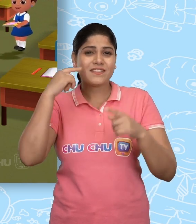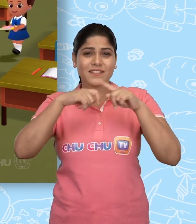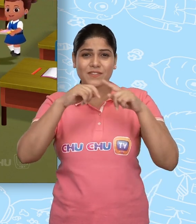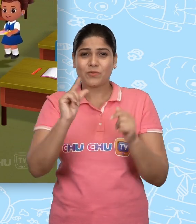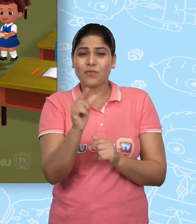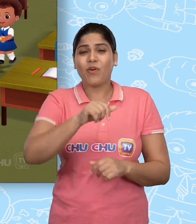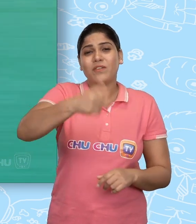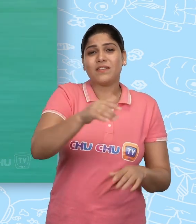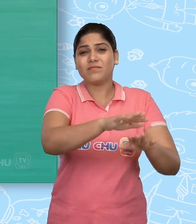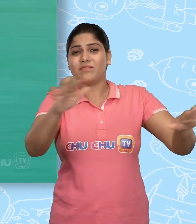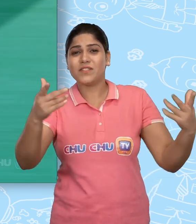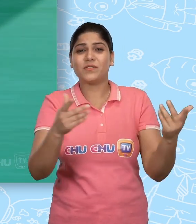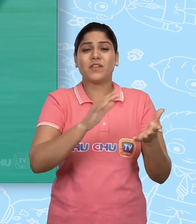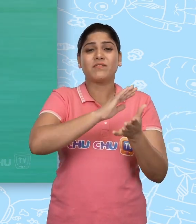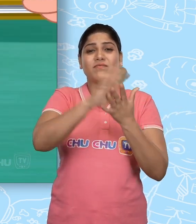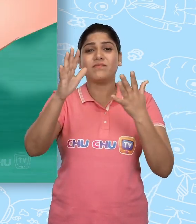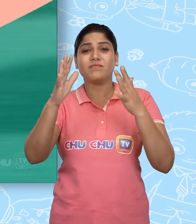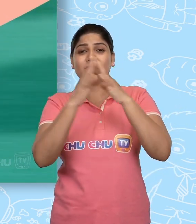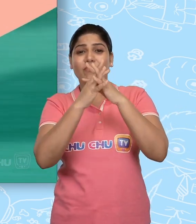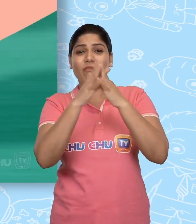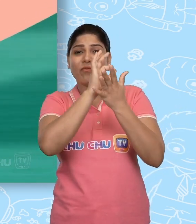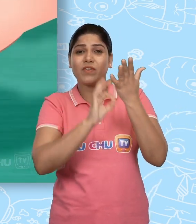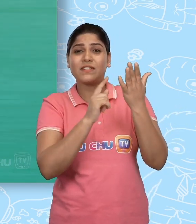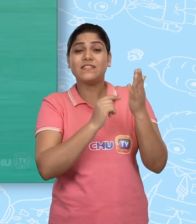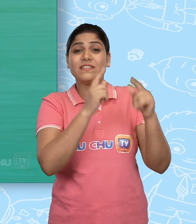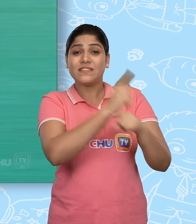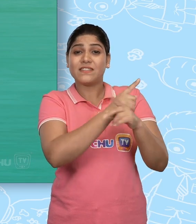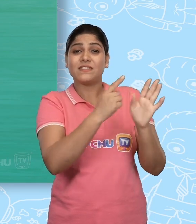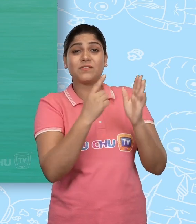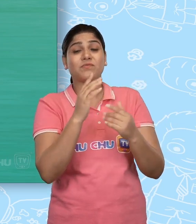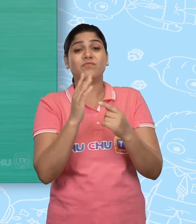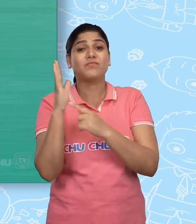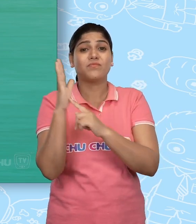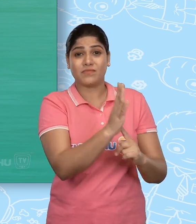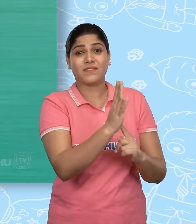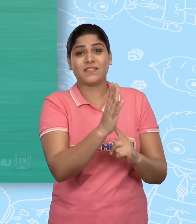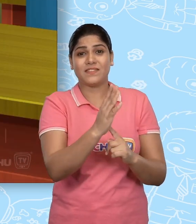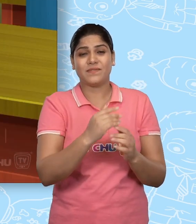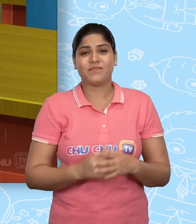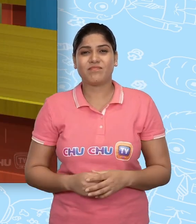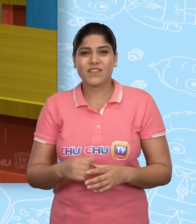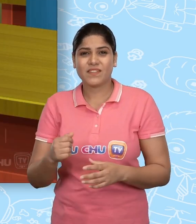चीकू और दूसरे बच्चों ने मिस डोरोथी को अपना होमवर्क दिखाया।